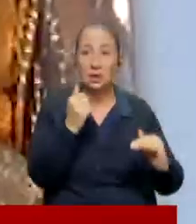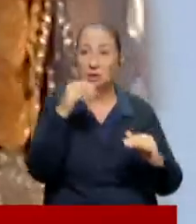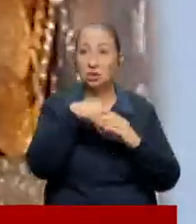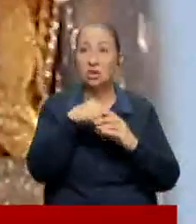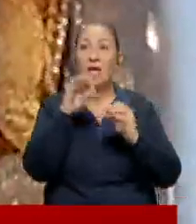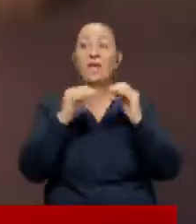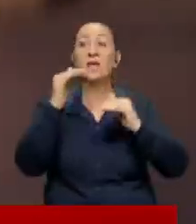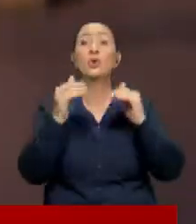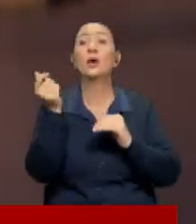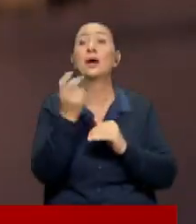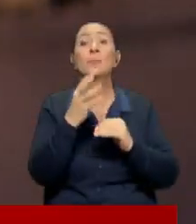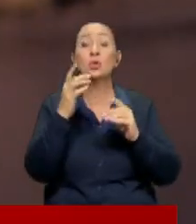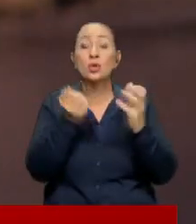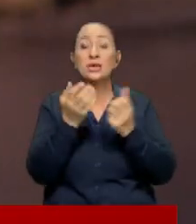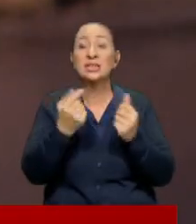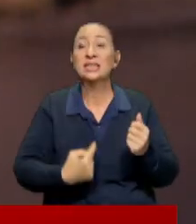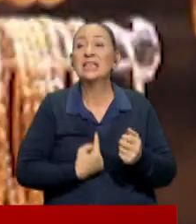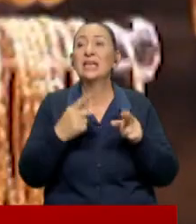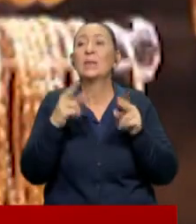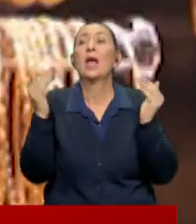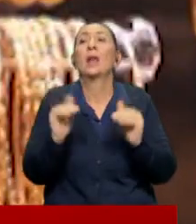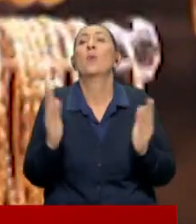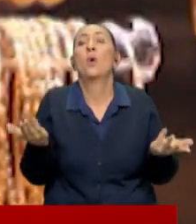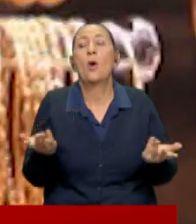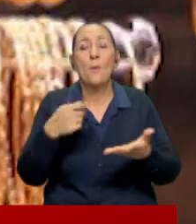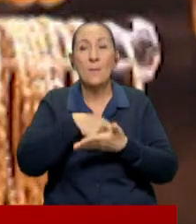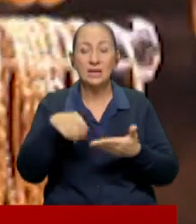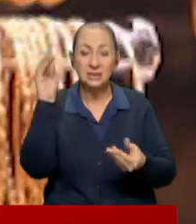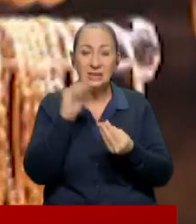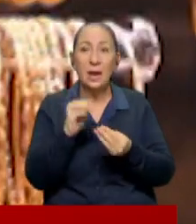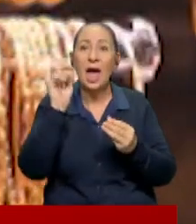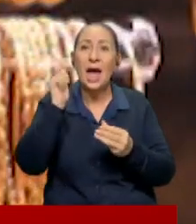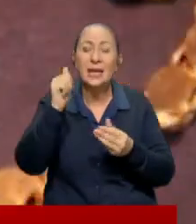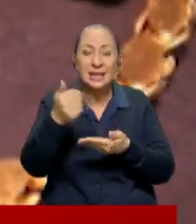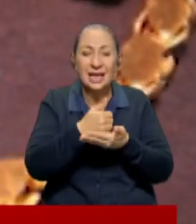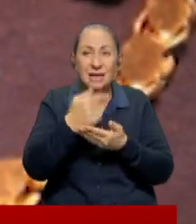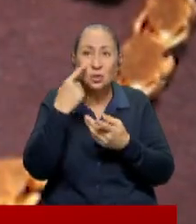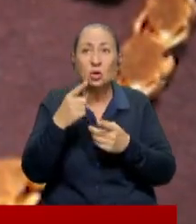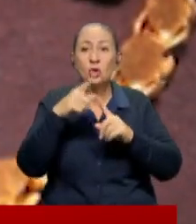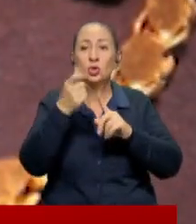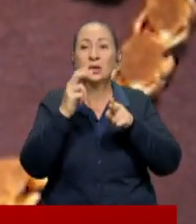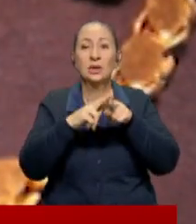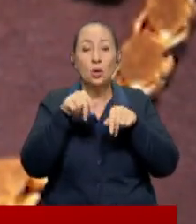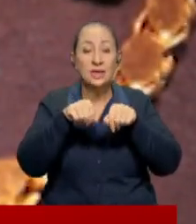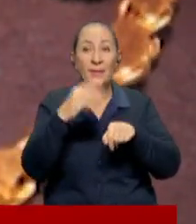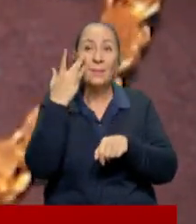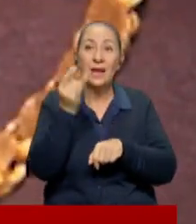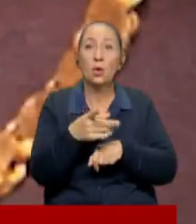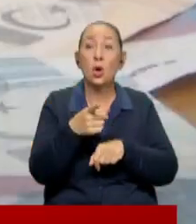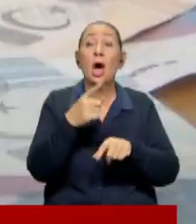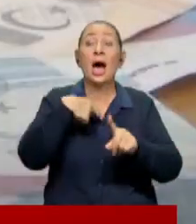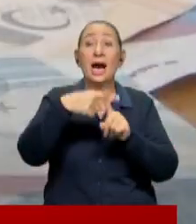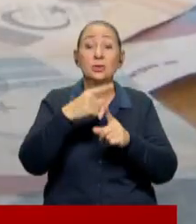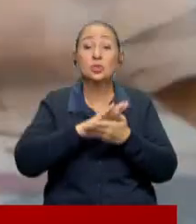için enflasyon rakamları tüketicinin hissettiği gibi gelmiyor. Maaş zamlarını ise her gelir grubu için TÜİK'in o sepeti belirliyor.